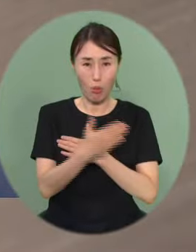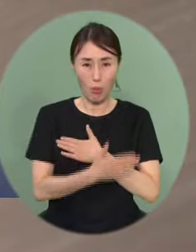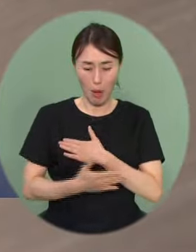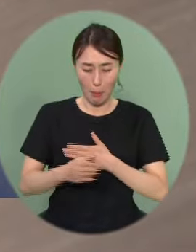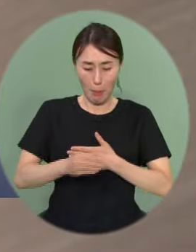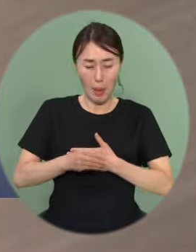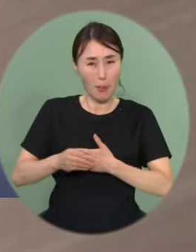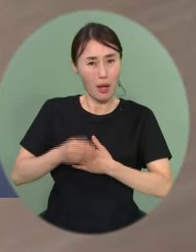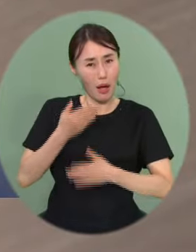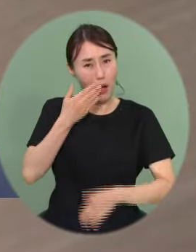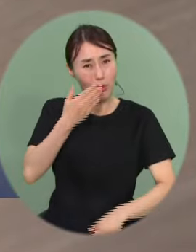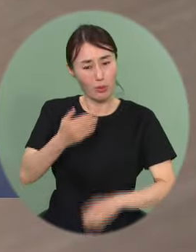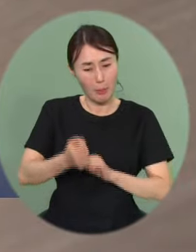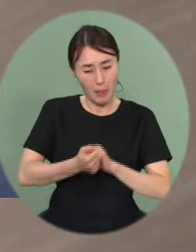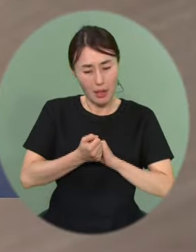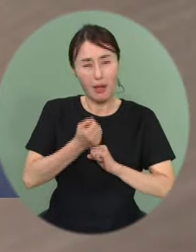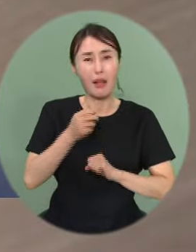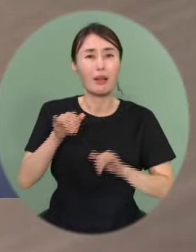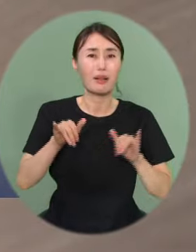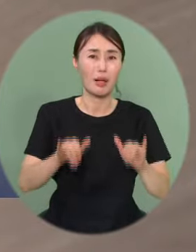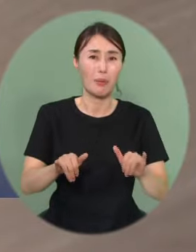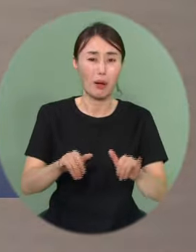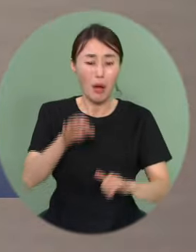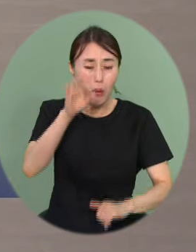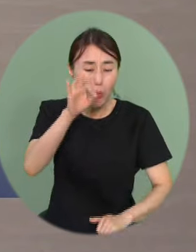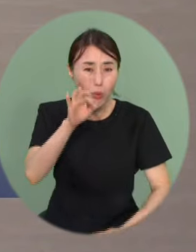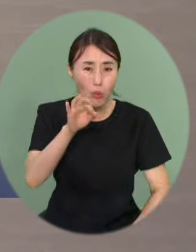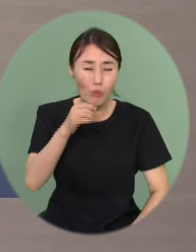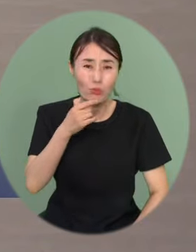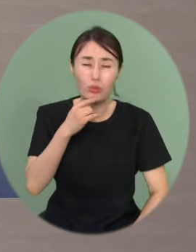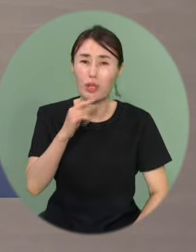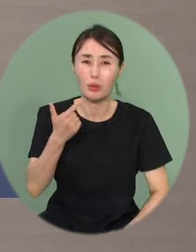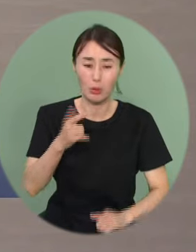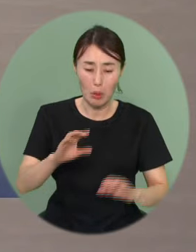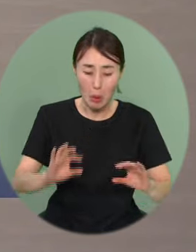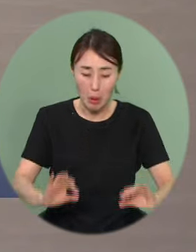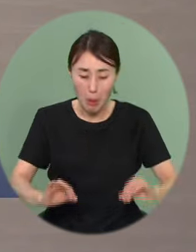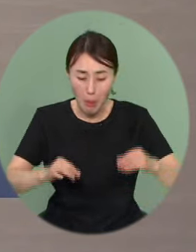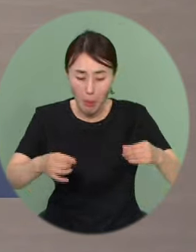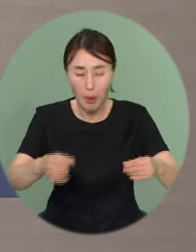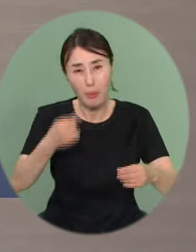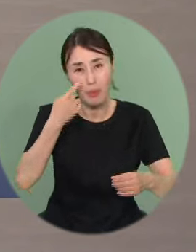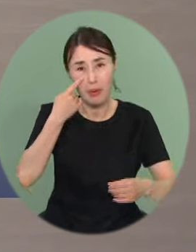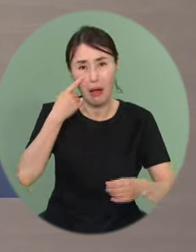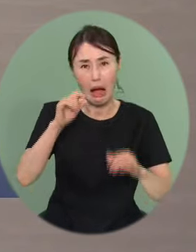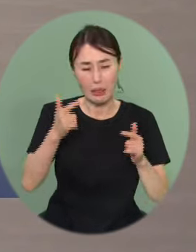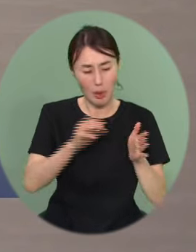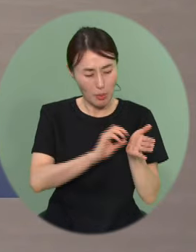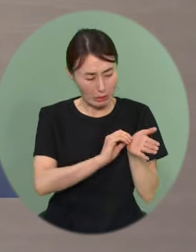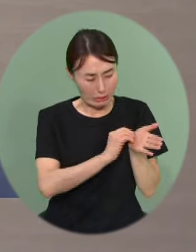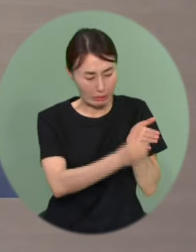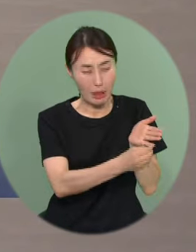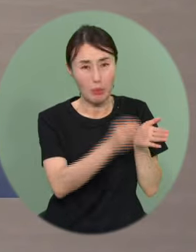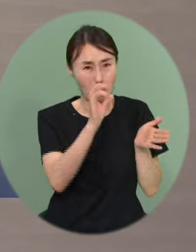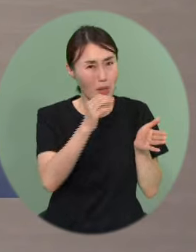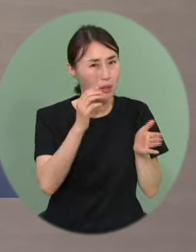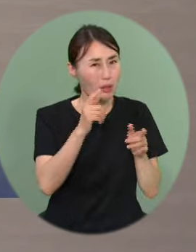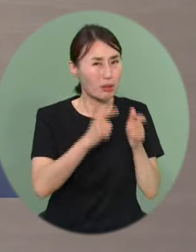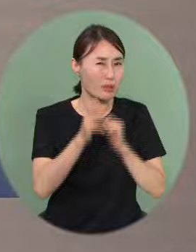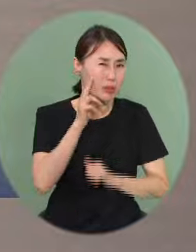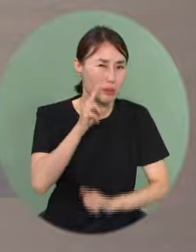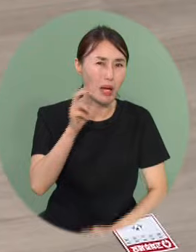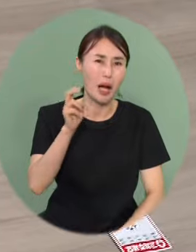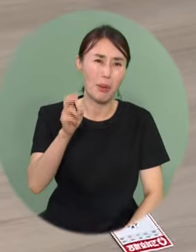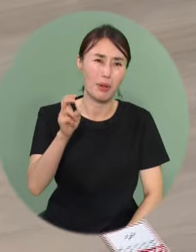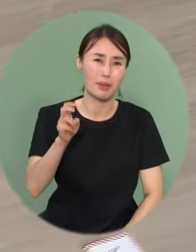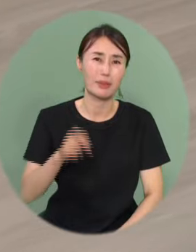있다고 하더라고요. 그래서 사실은 지금 보이는 부분뿐만이 아니고 마루를 뒤집어 본다거나 벽지를 뒤집어 보면 더 심각한 상황일 수